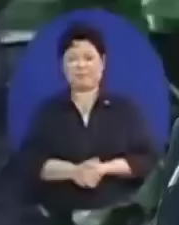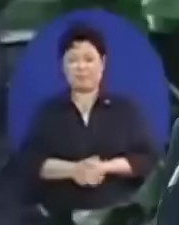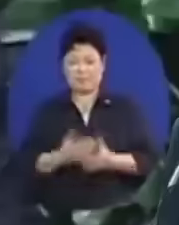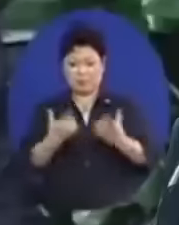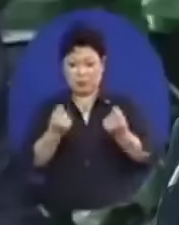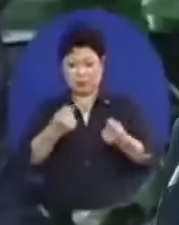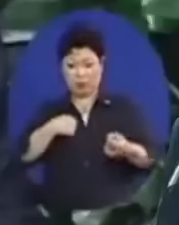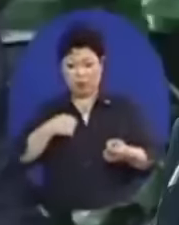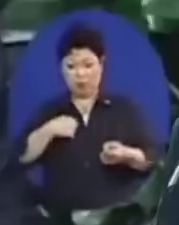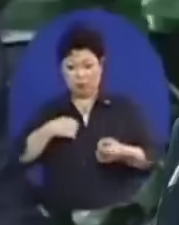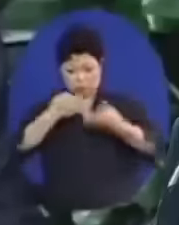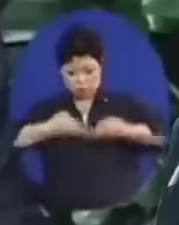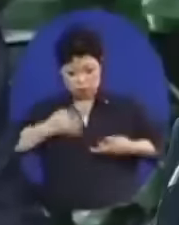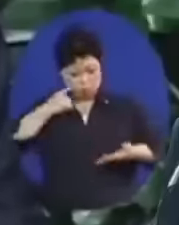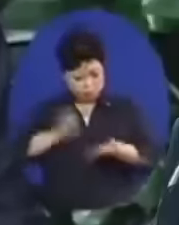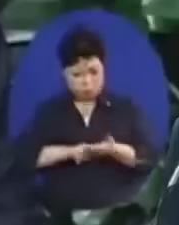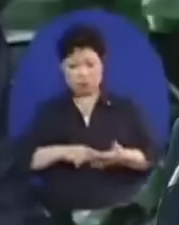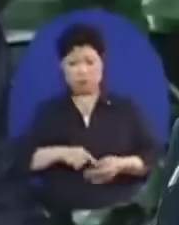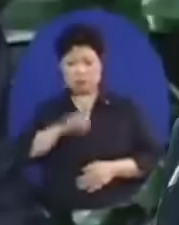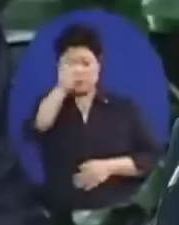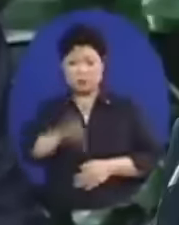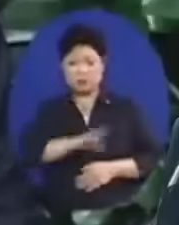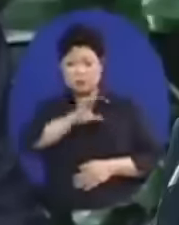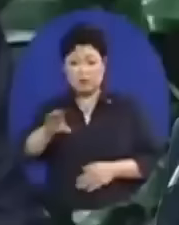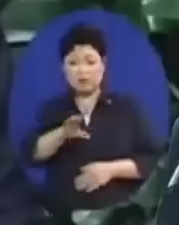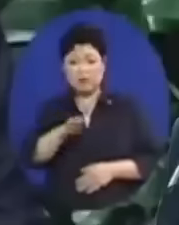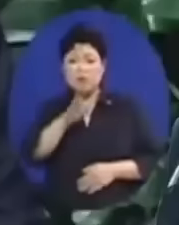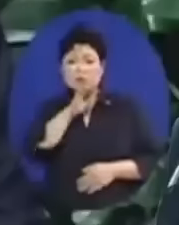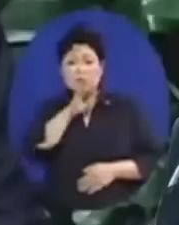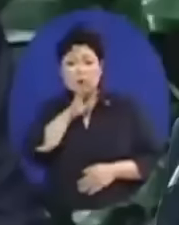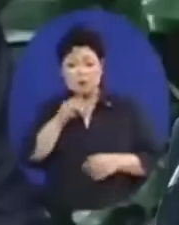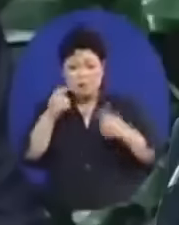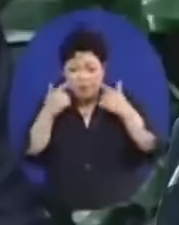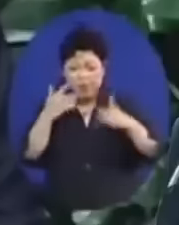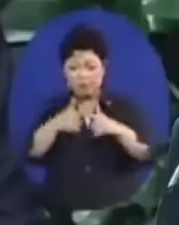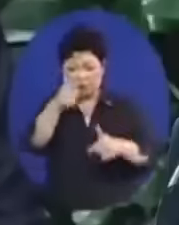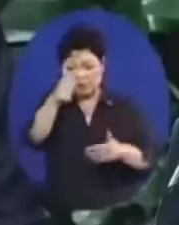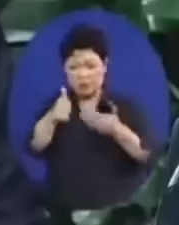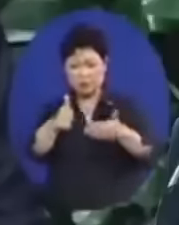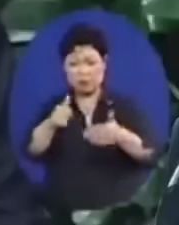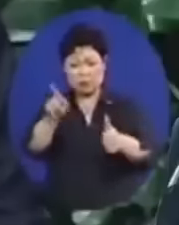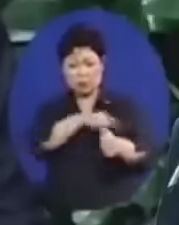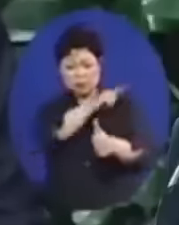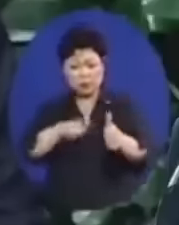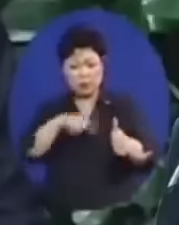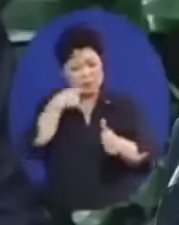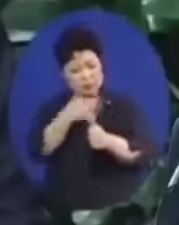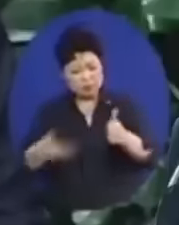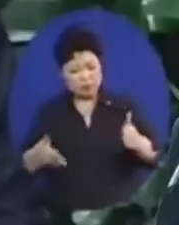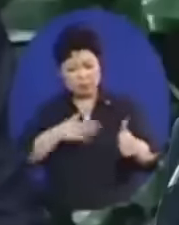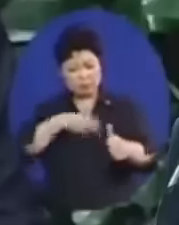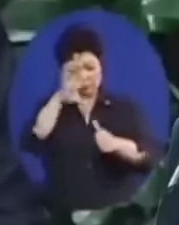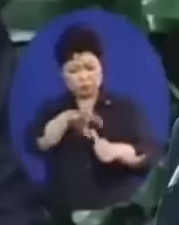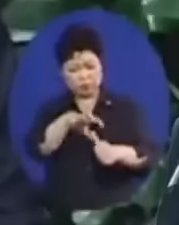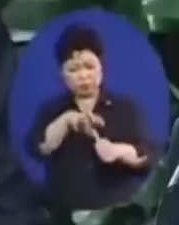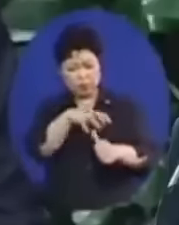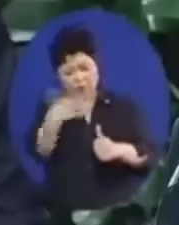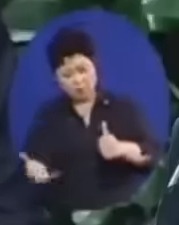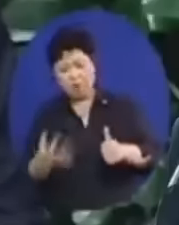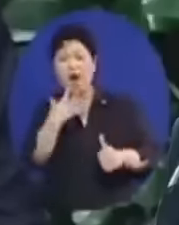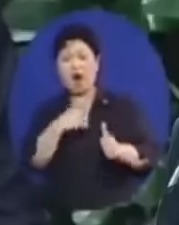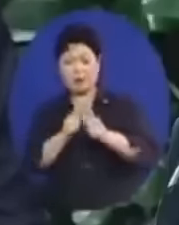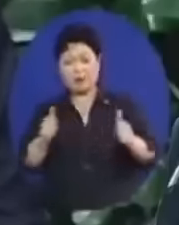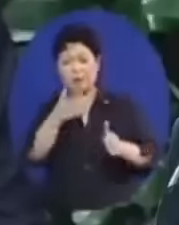그런 자기를 발견해야지요. 십자가에서 분명히 그를 위해서 예수님이 몸짓고 피를 흘렸어서 나의 저주를 제하고